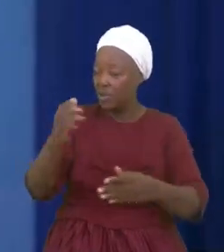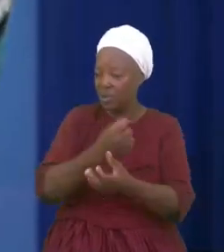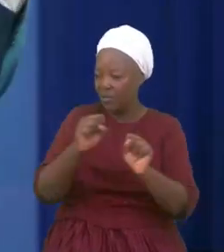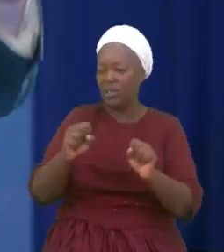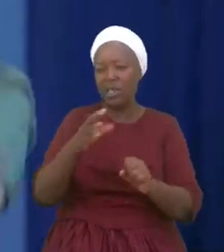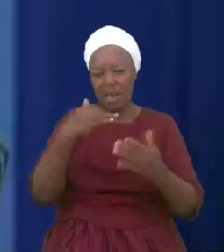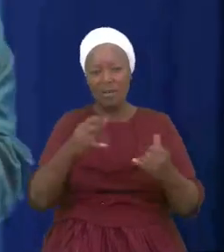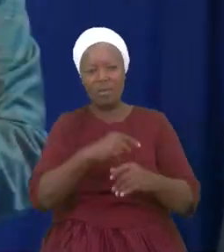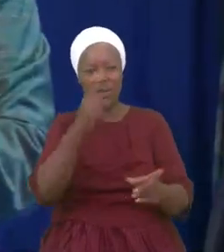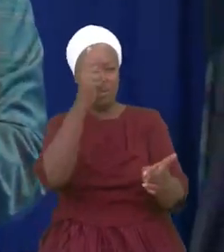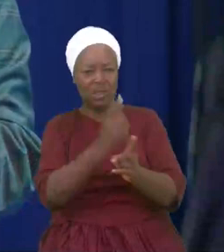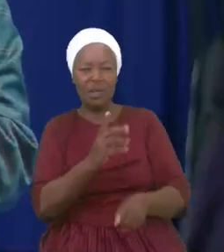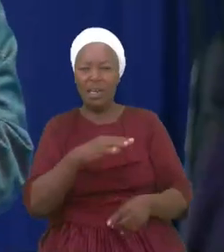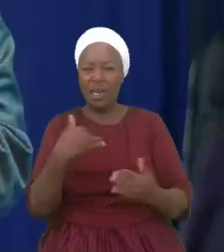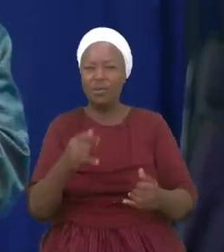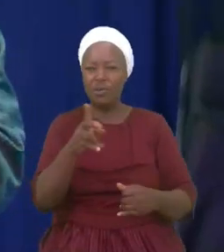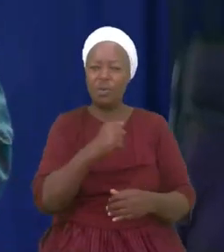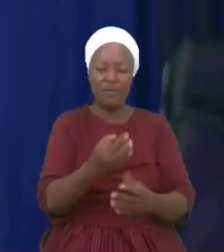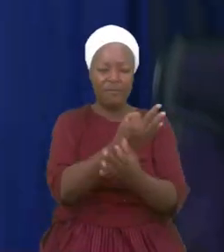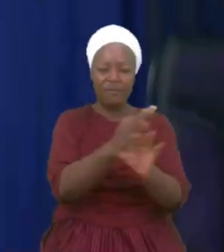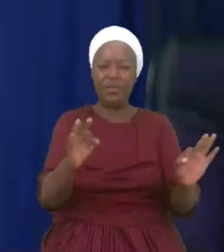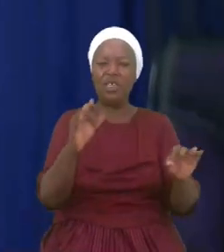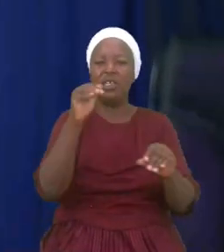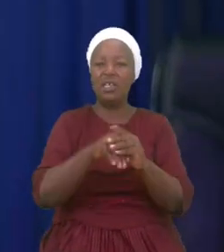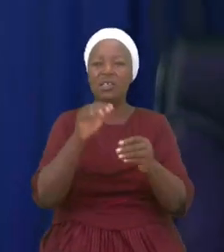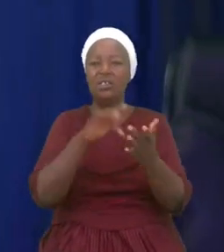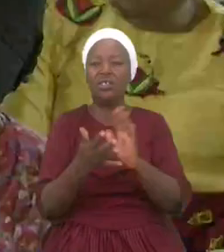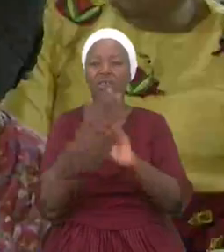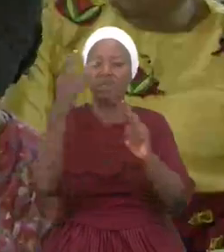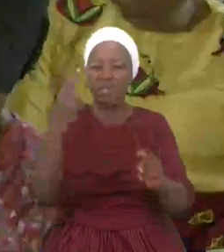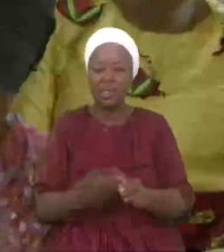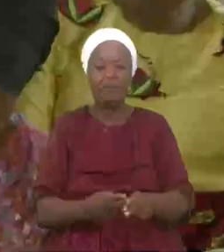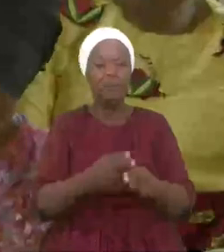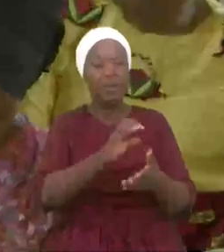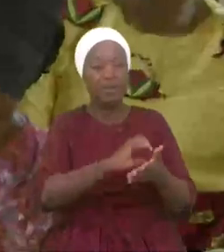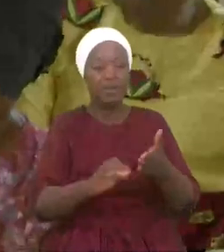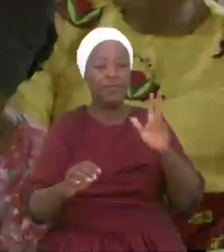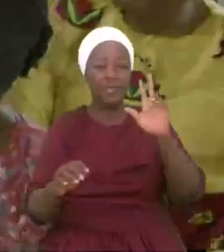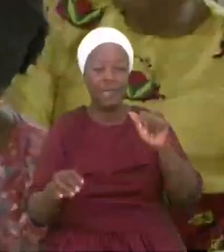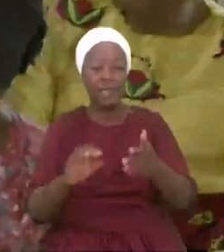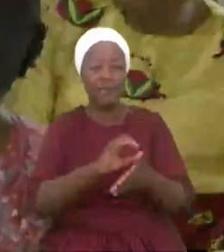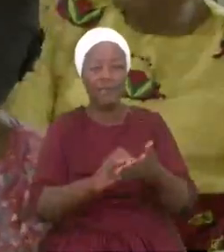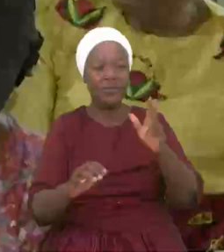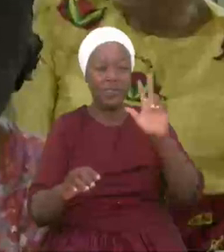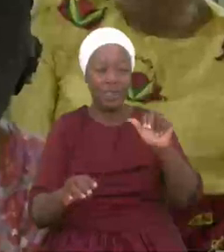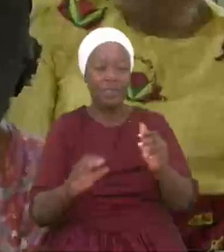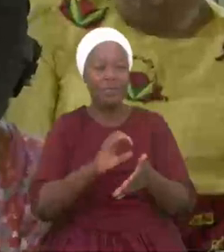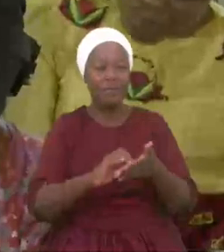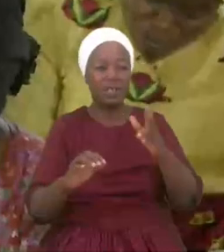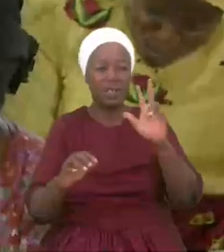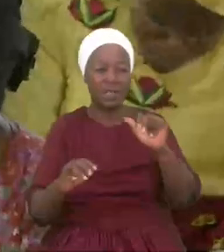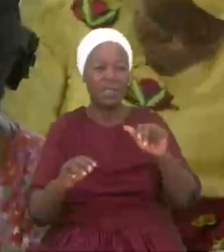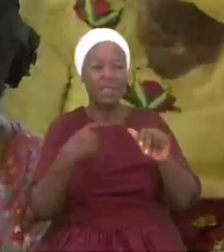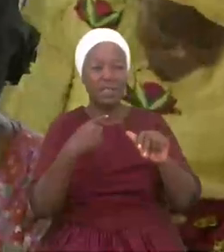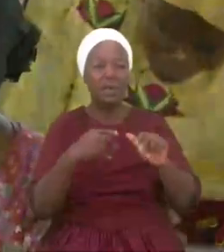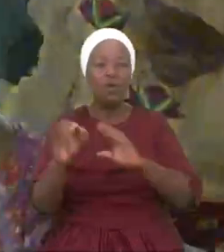son salut il a pourvu ton salut et maintenant tu es justifié maintenant tu es juste ou non